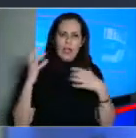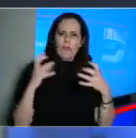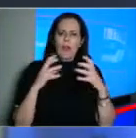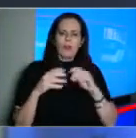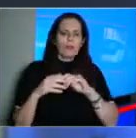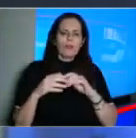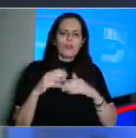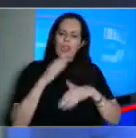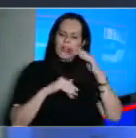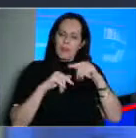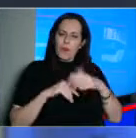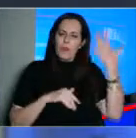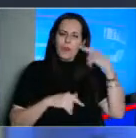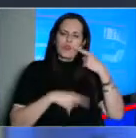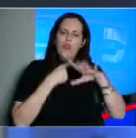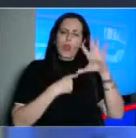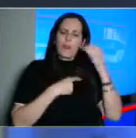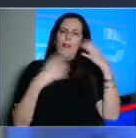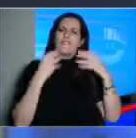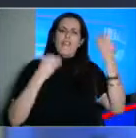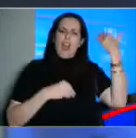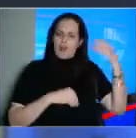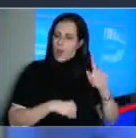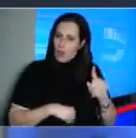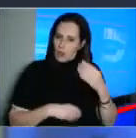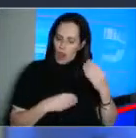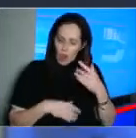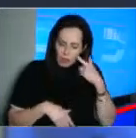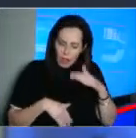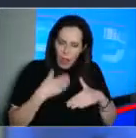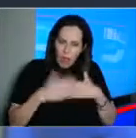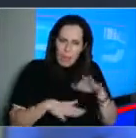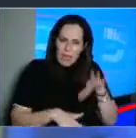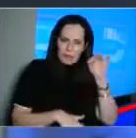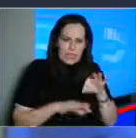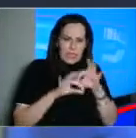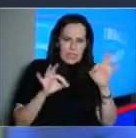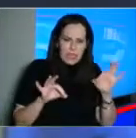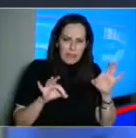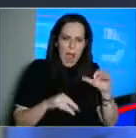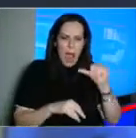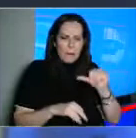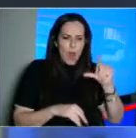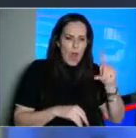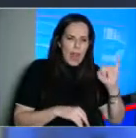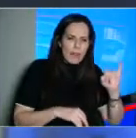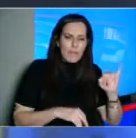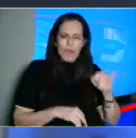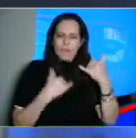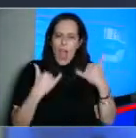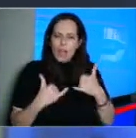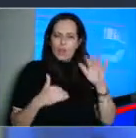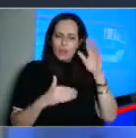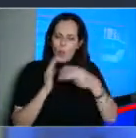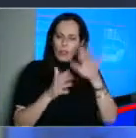כאוטופית ושנבנתה פה איפשהו בשנות ה-50, אנחנו טפח אחרי טפח מגלים, זה התחיל באמנון לוי, עבר לדודו דרי, ועכשיו